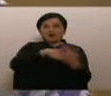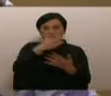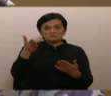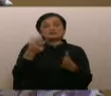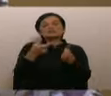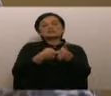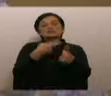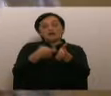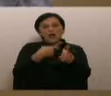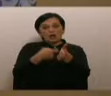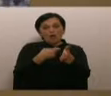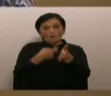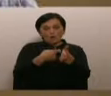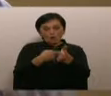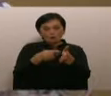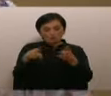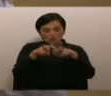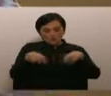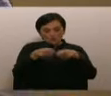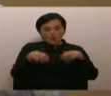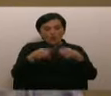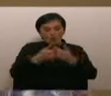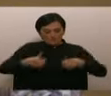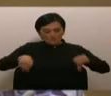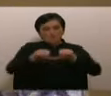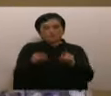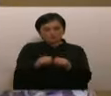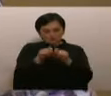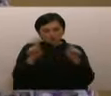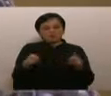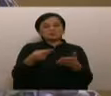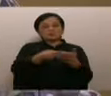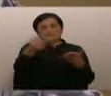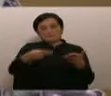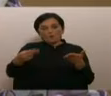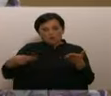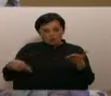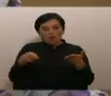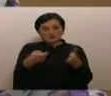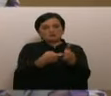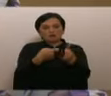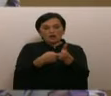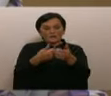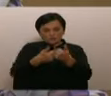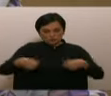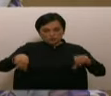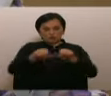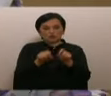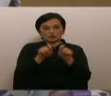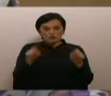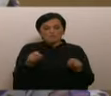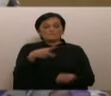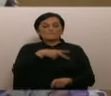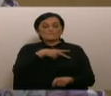საგამოძიებო კომისიის შექმნა, მოაწერეთ ხელი საგამოძიებო კომისიის შექმნას, დავიბაროთ ამ პარლამენტში